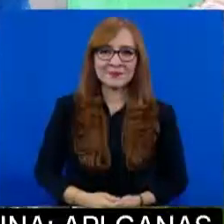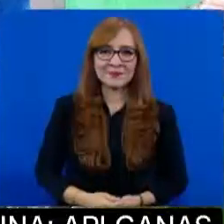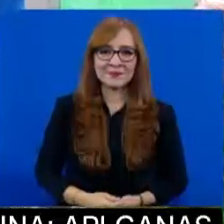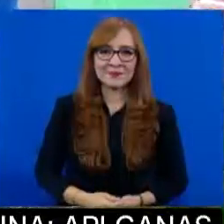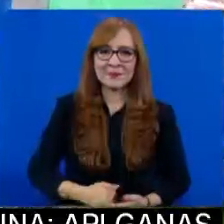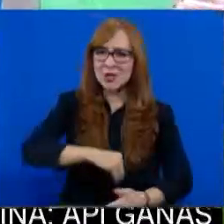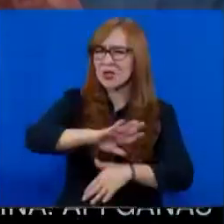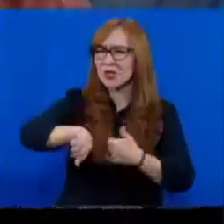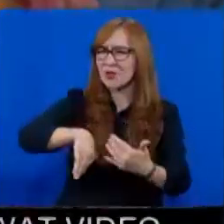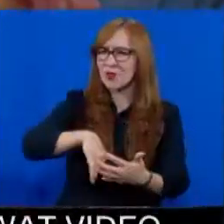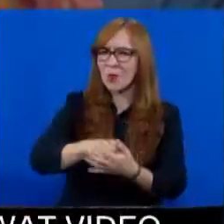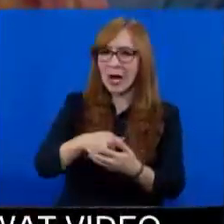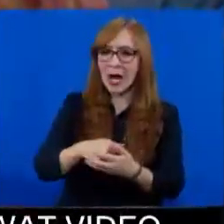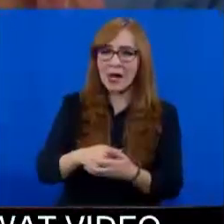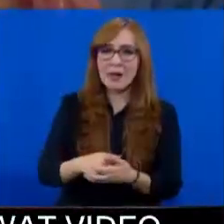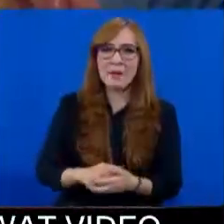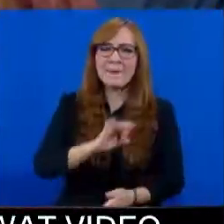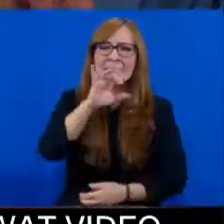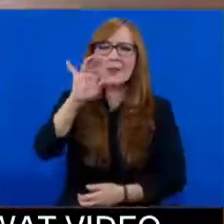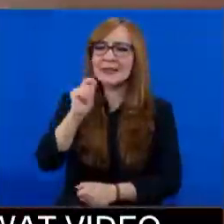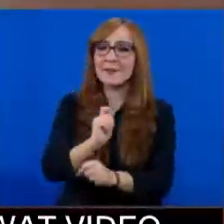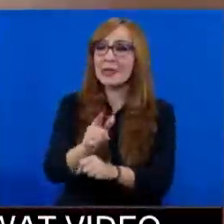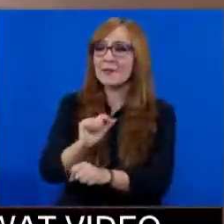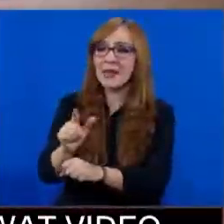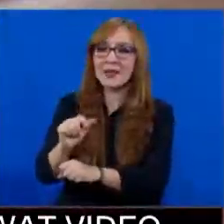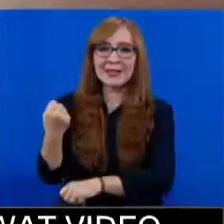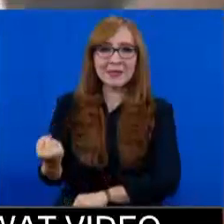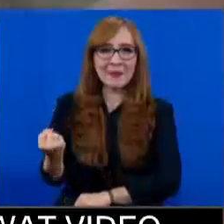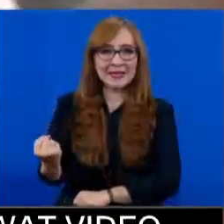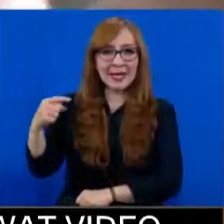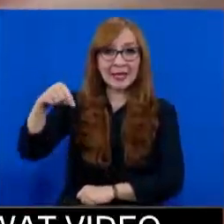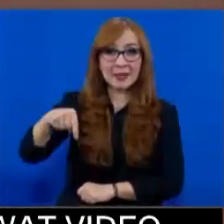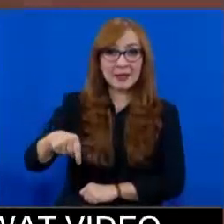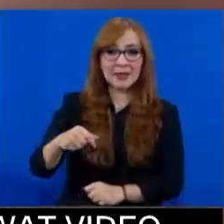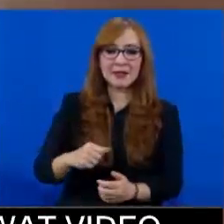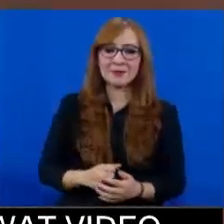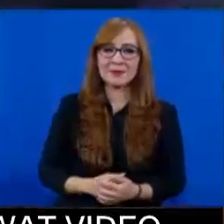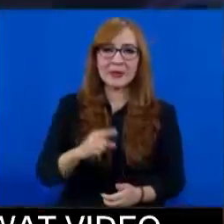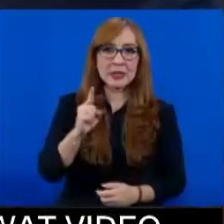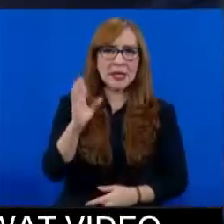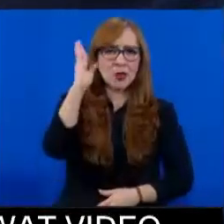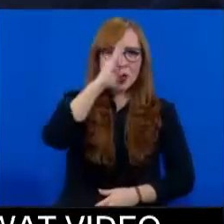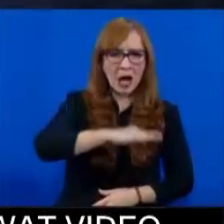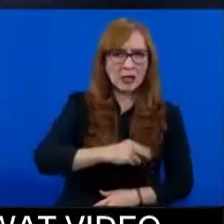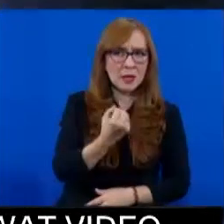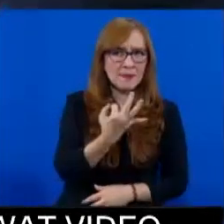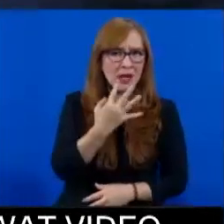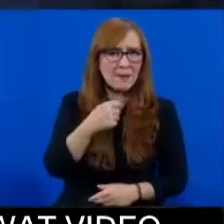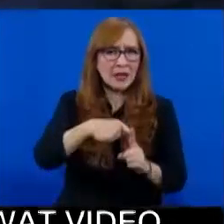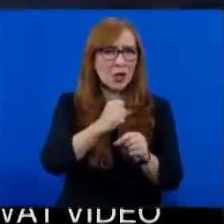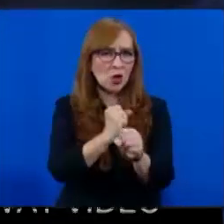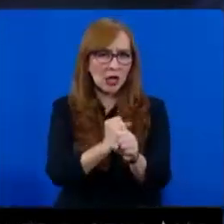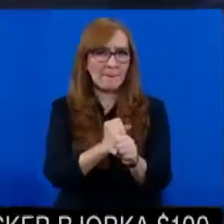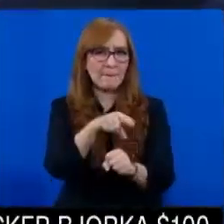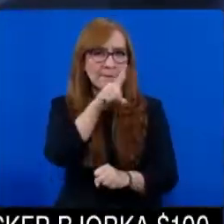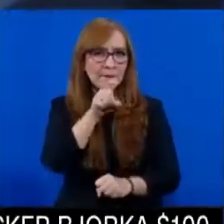Semua kebutuhan baik sayur sampai daging dibeli di sini. Sehari bisa berapa kilo, Bang, ngambil daging? Ini 3 kilo. Kalau daging,